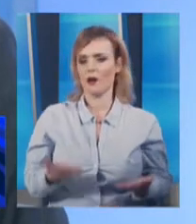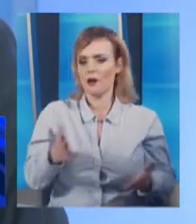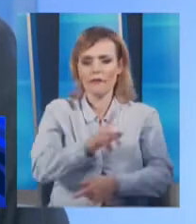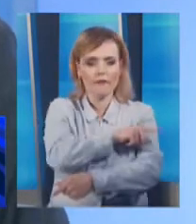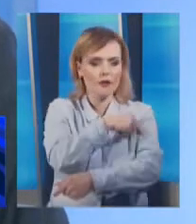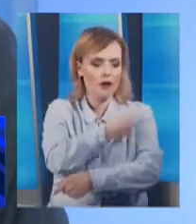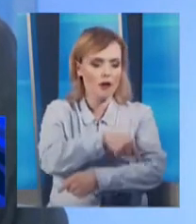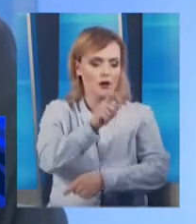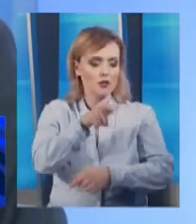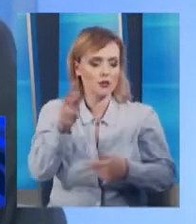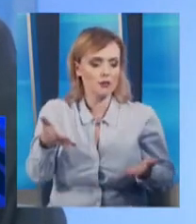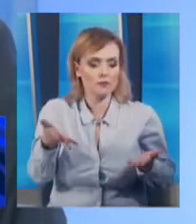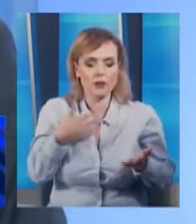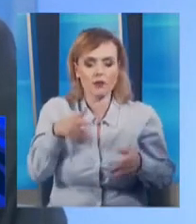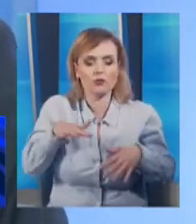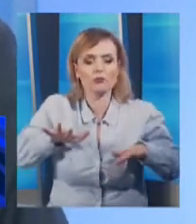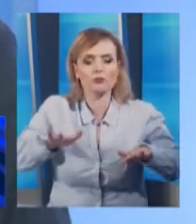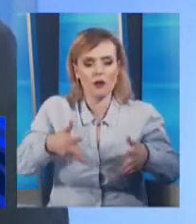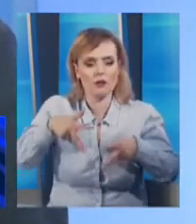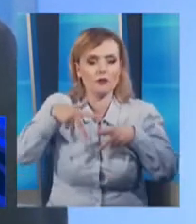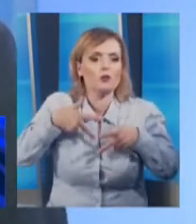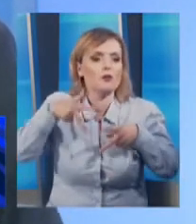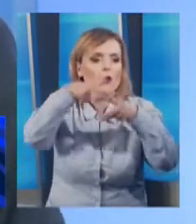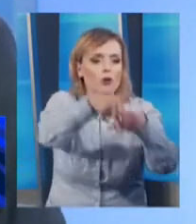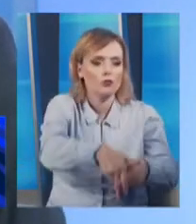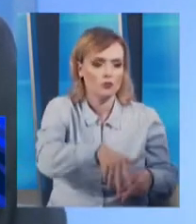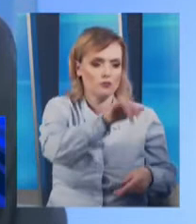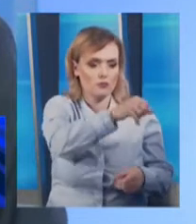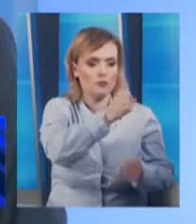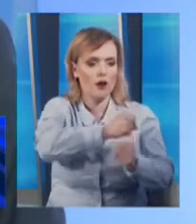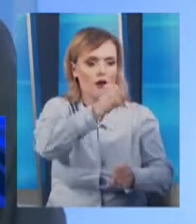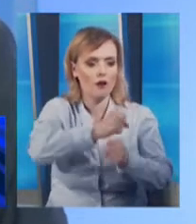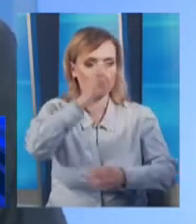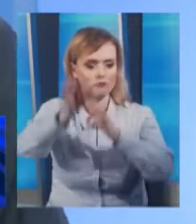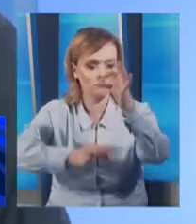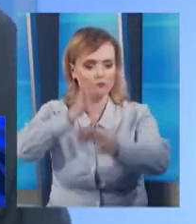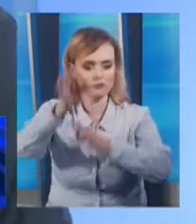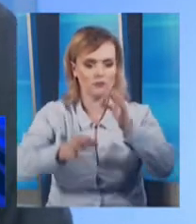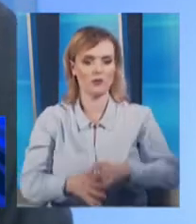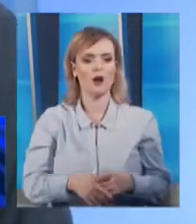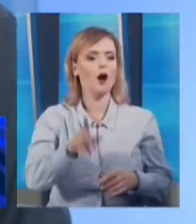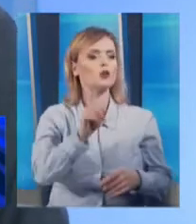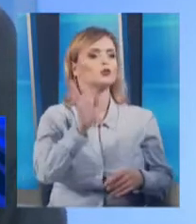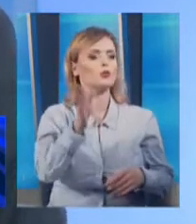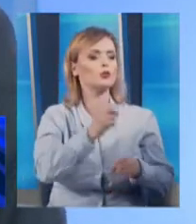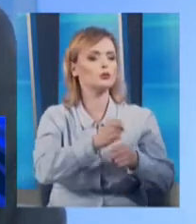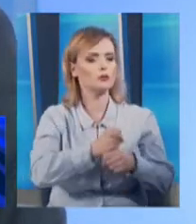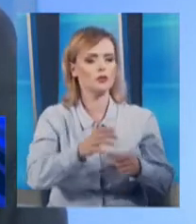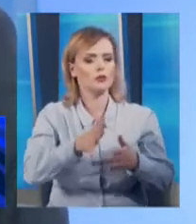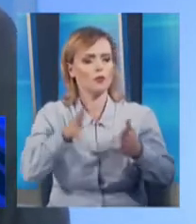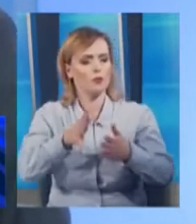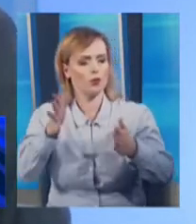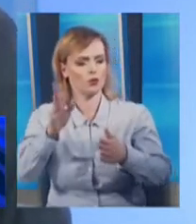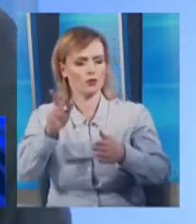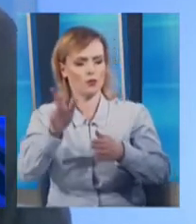limită și nu se vede capătul acestei crize. Și ce vrea să facă doamna Sandu? Teste cât mai